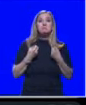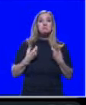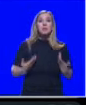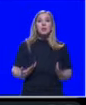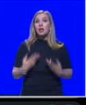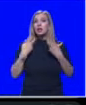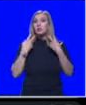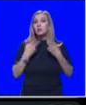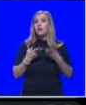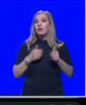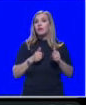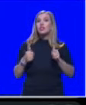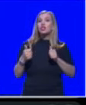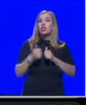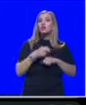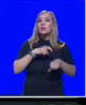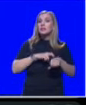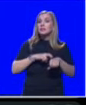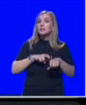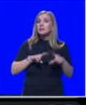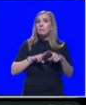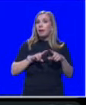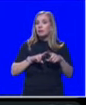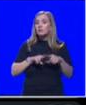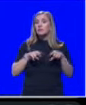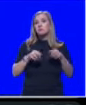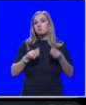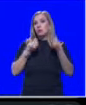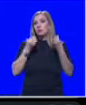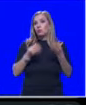това начело с Пеевски, дава добри резултати,